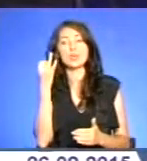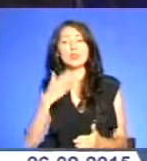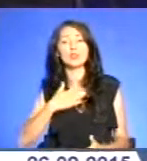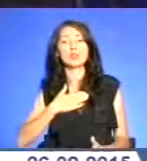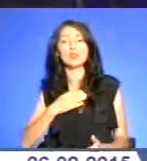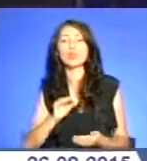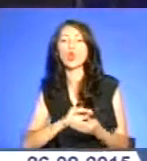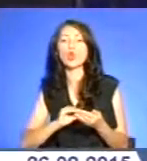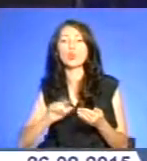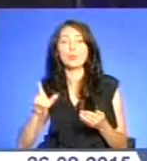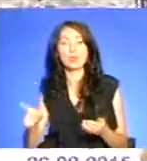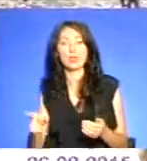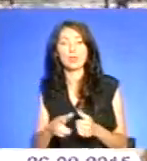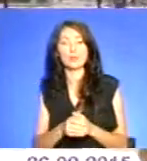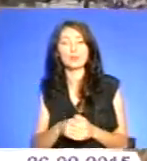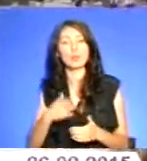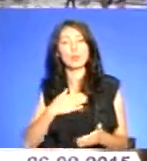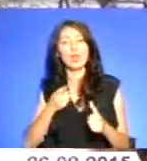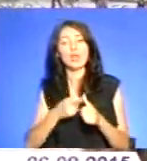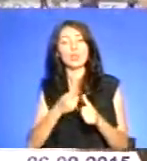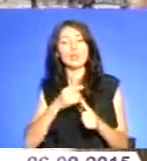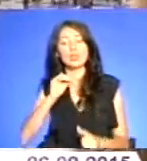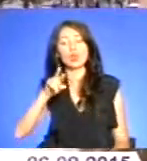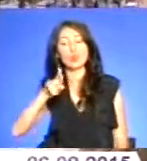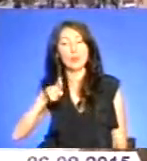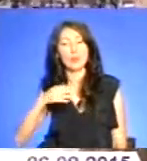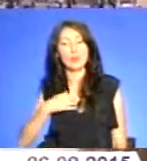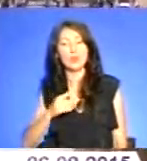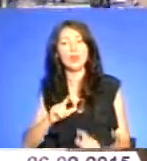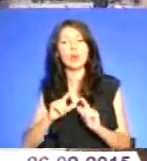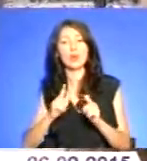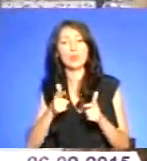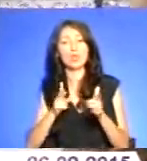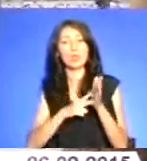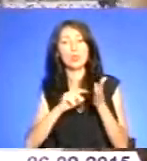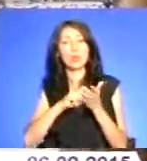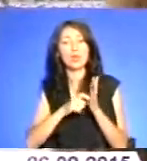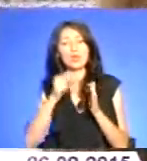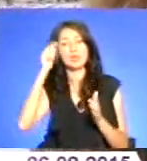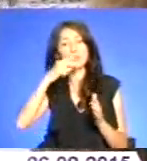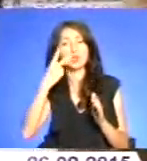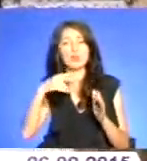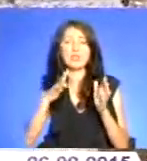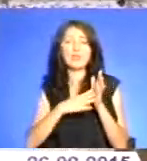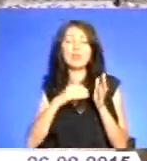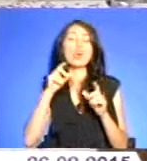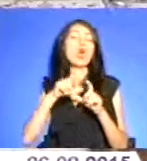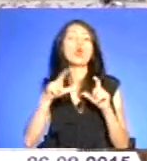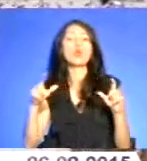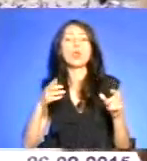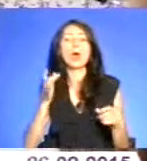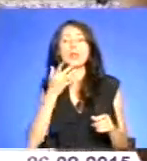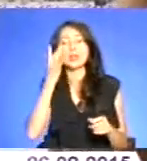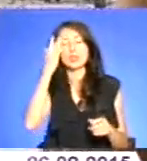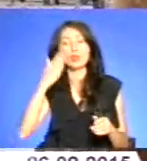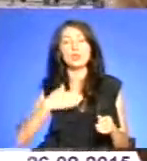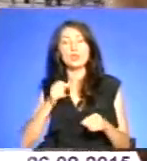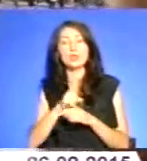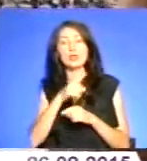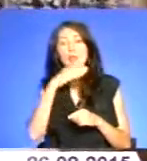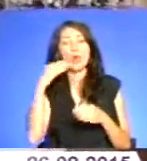наші кореспонденти. Мене звати Юля, я перейшла в 7 клас і навчаюсь в 29-й школі. На літо нам задали теж